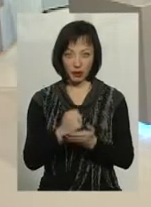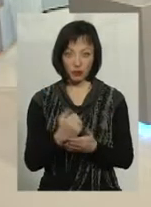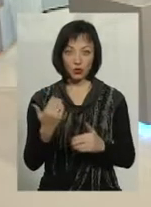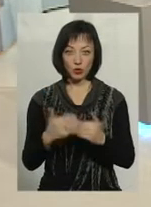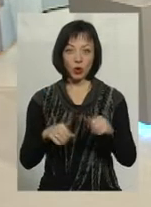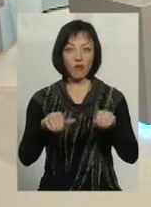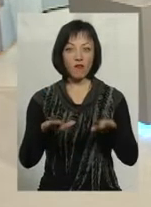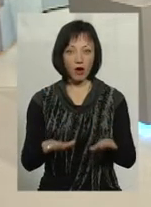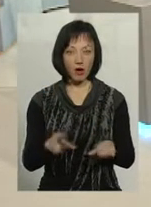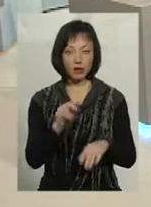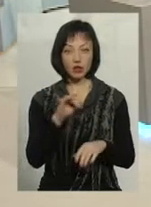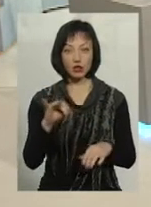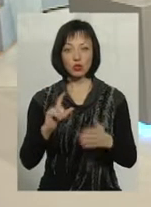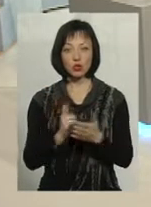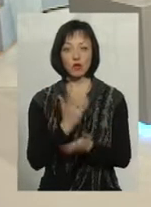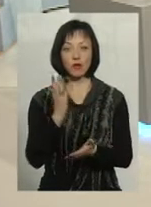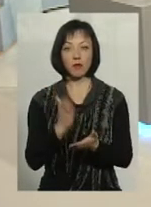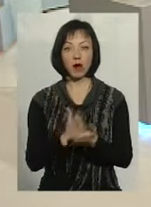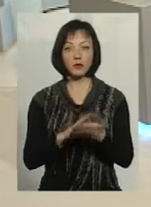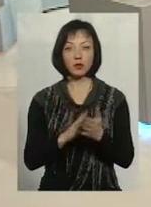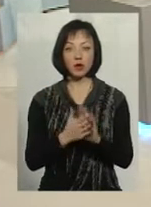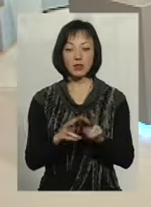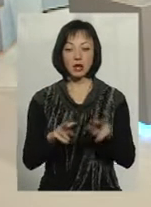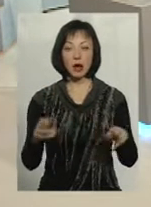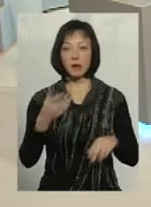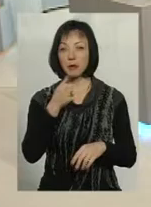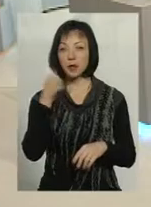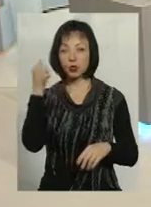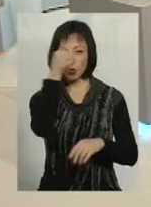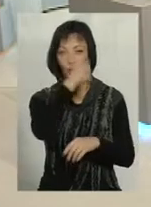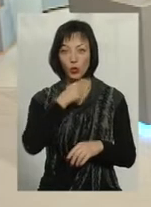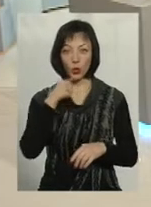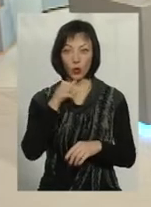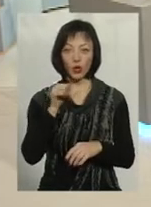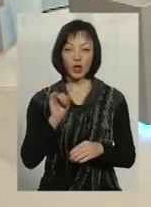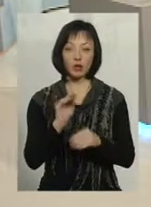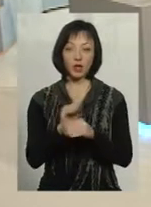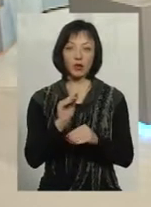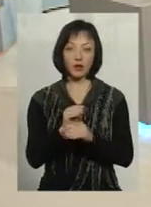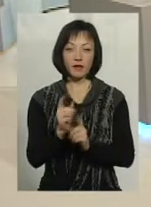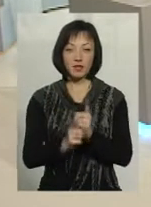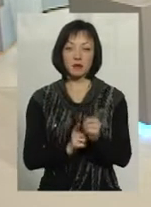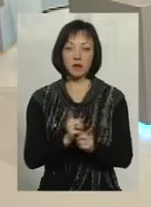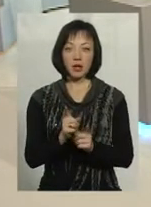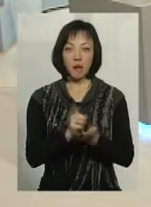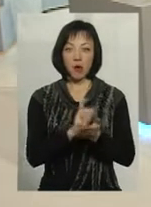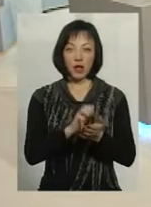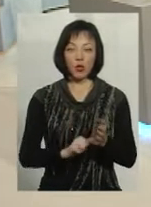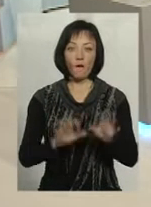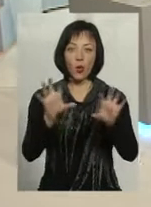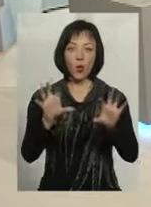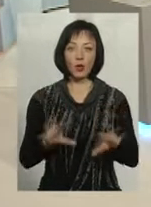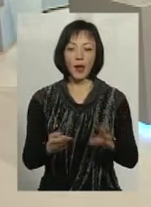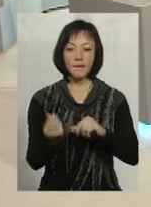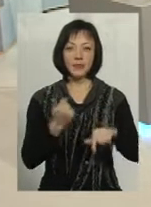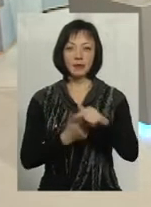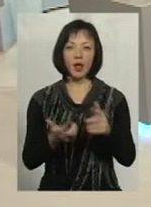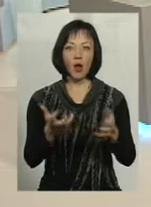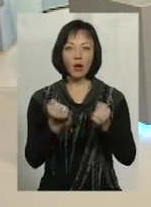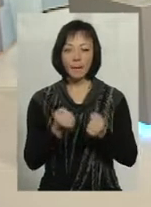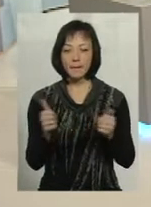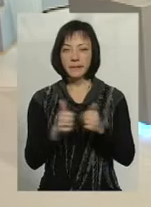від 3200 гривень. Тобто, другими словами, підприємцям, якщо раніше вони сплачували біля гривні 700, прийдеться сплачувати не менше 1300,